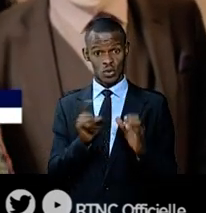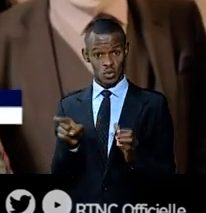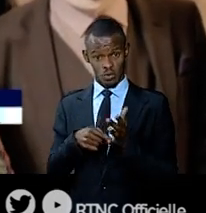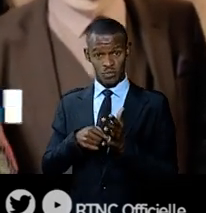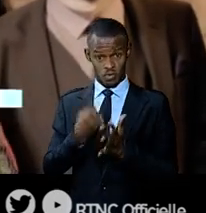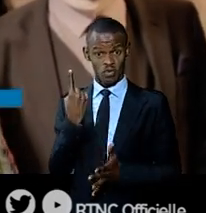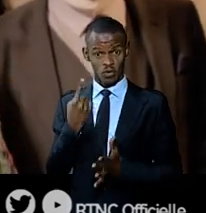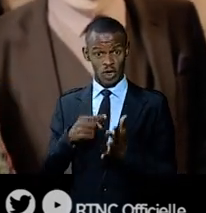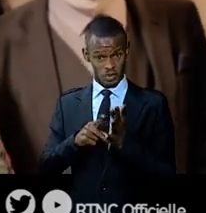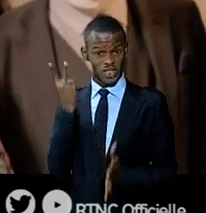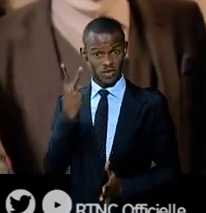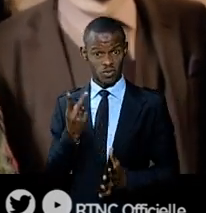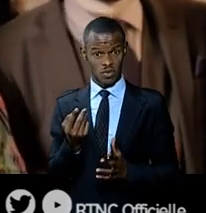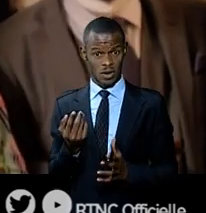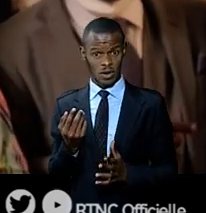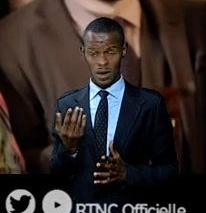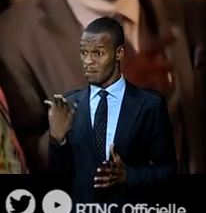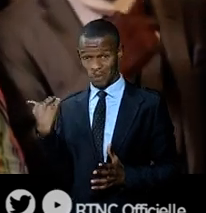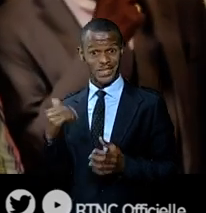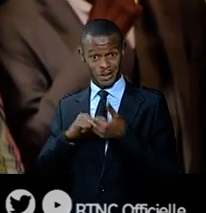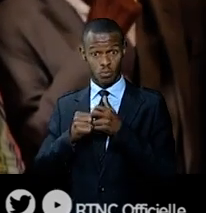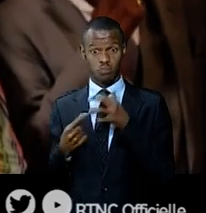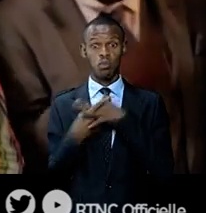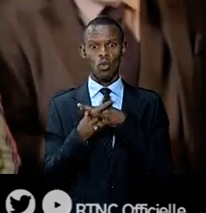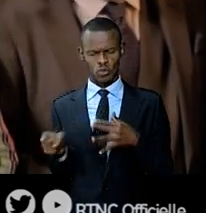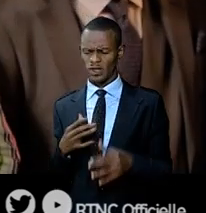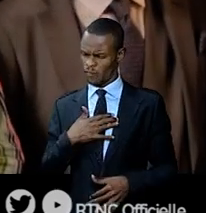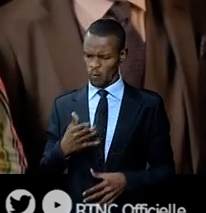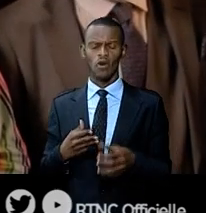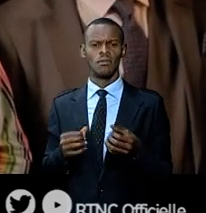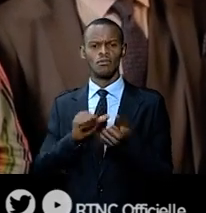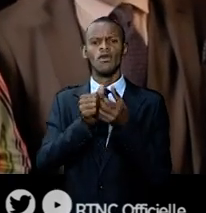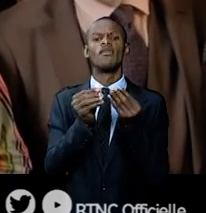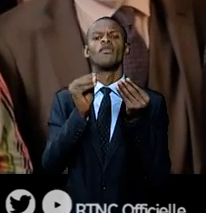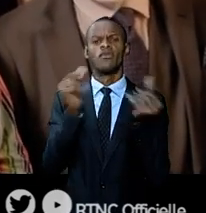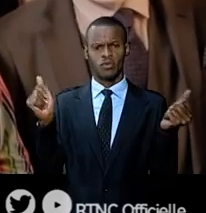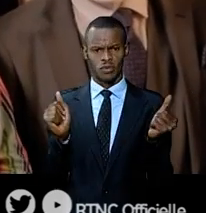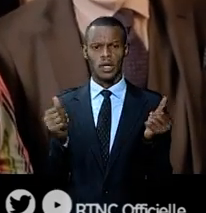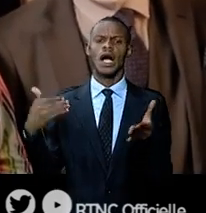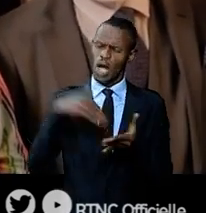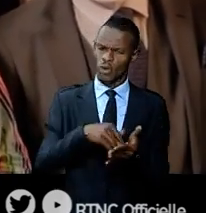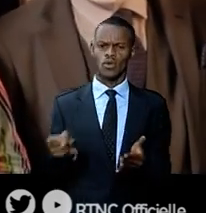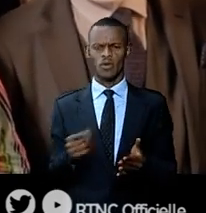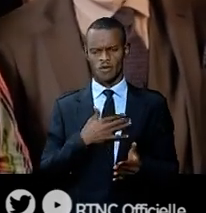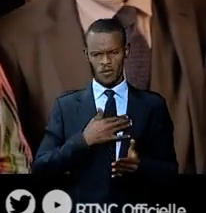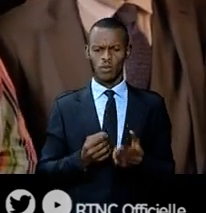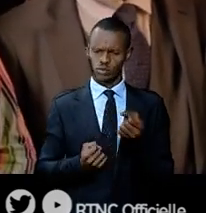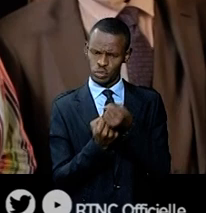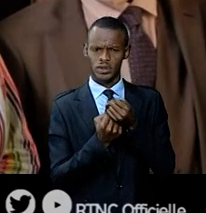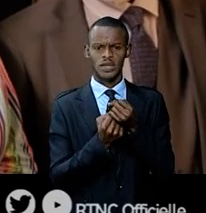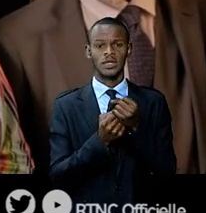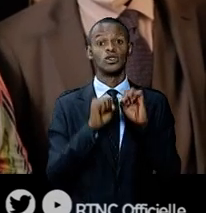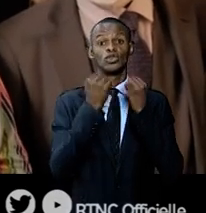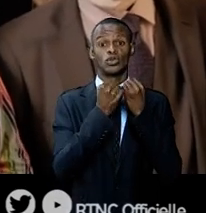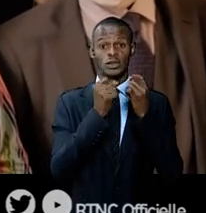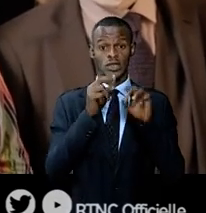déjà fait dans le passé, dans cette crise au niveau de l'Union nationale de la presse du Congo. Et aujourd'hui, il